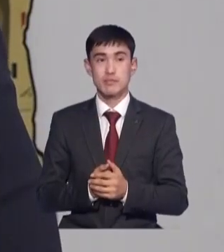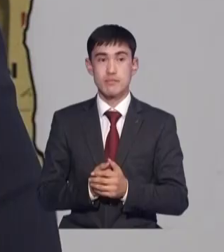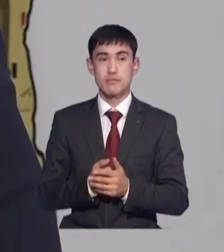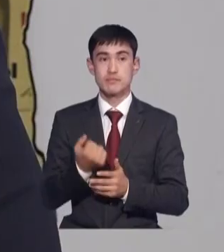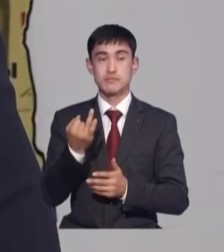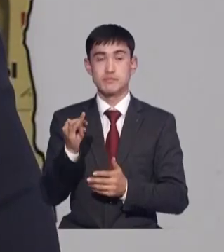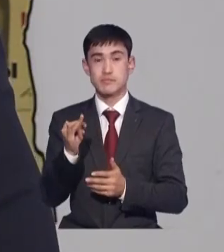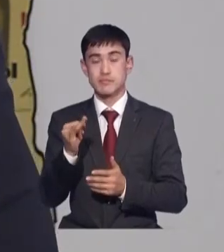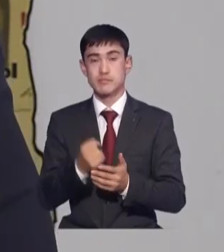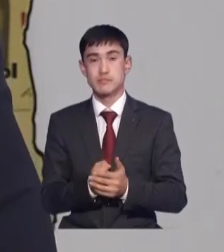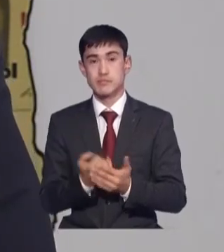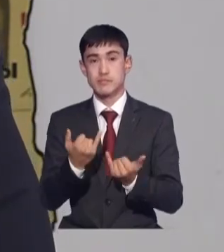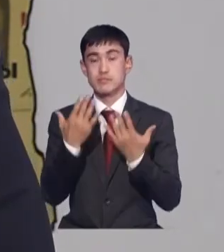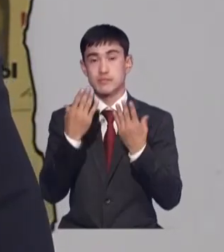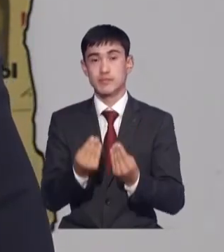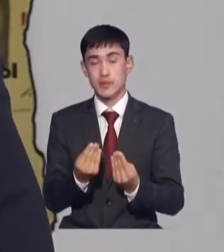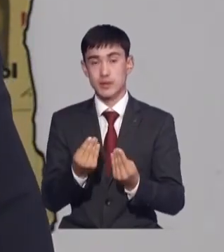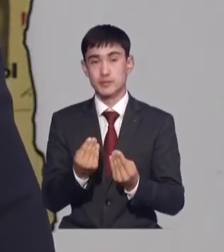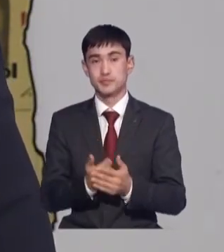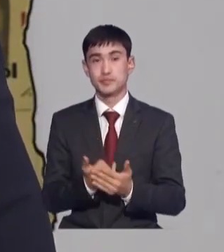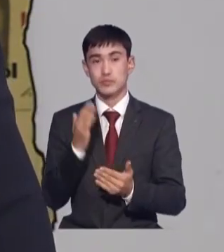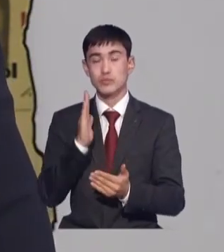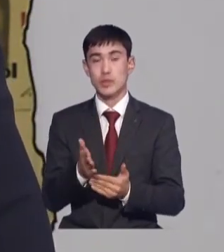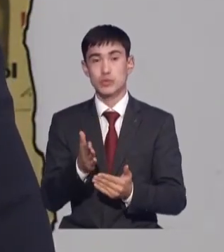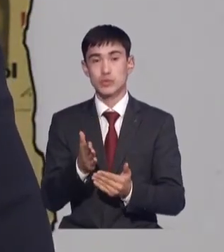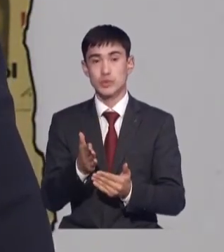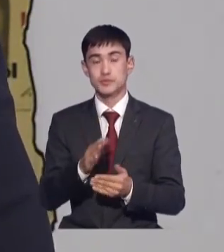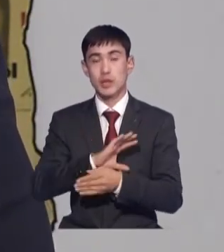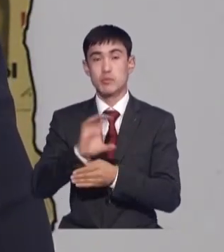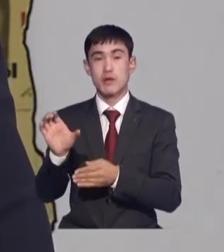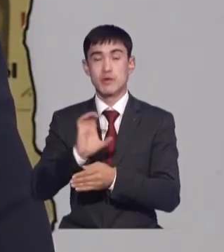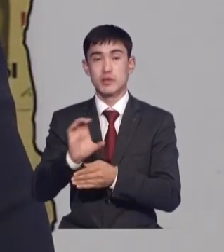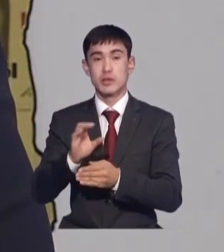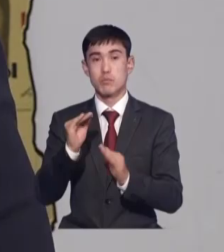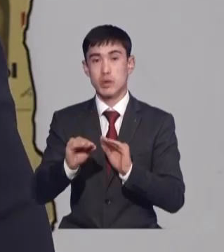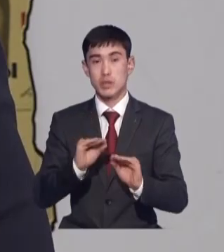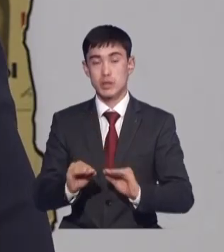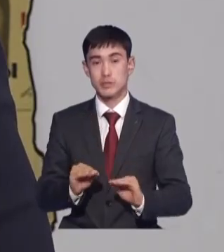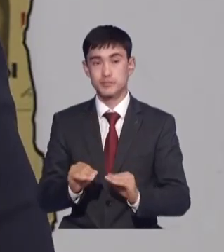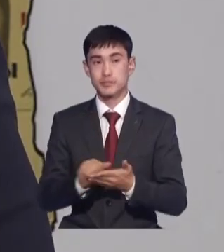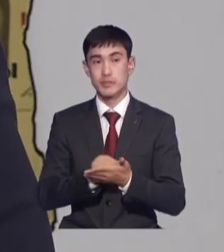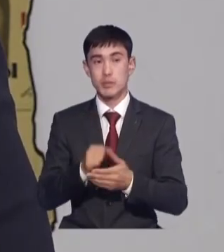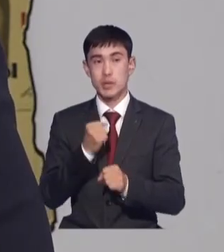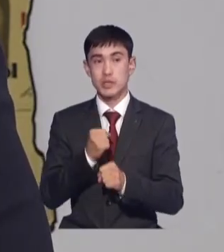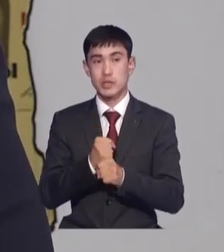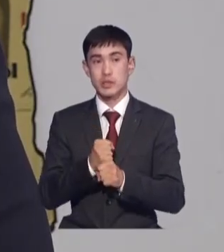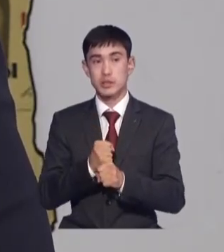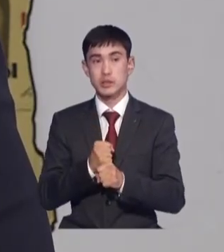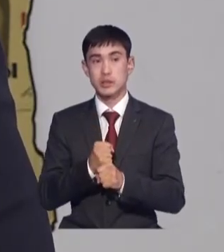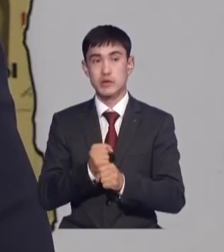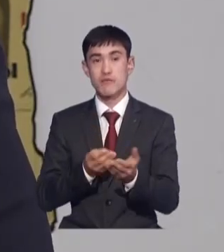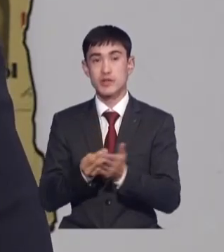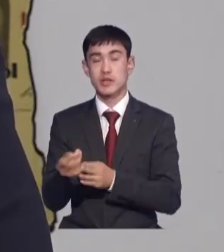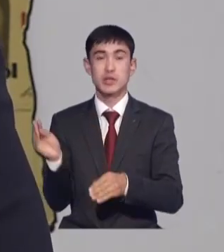И на сегодняшний день будут отправлены протоколы о